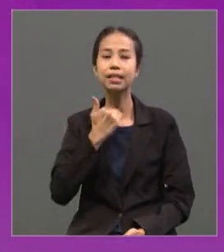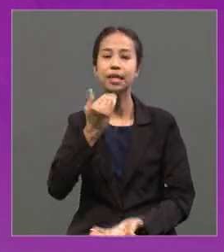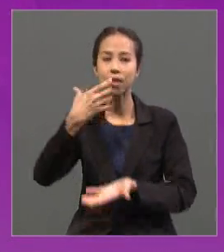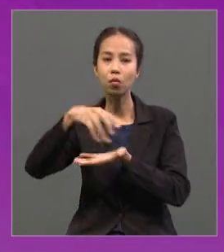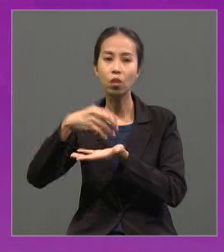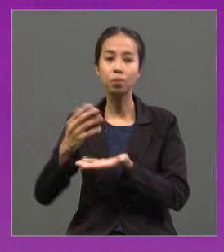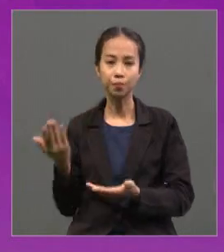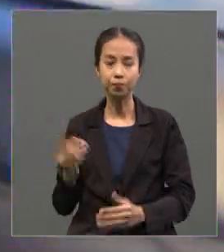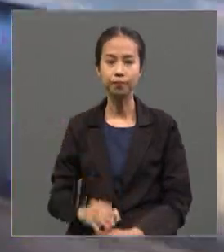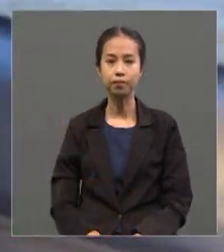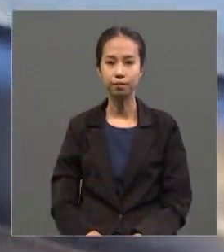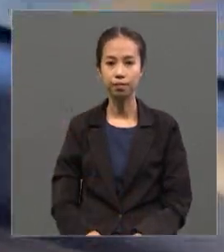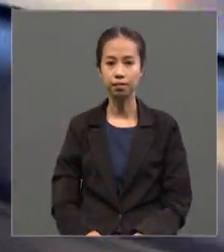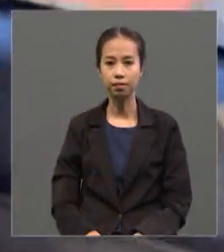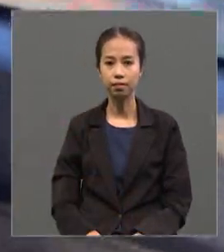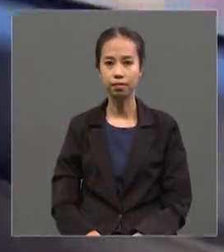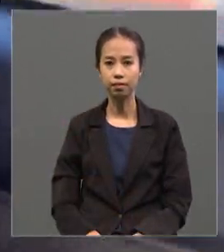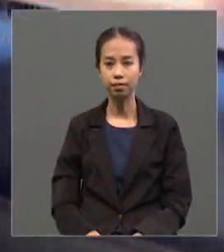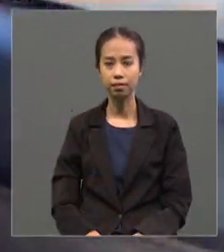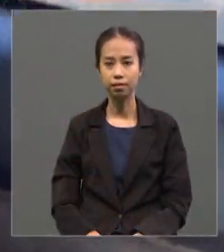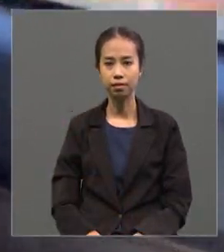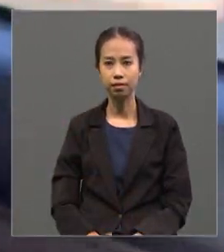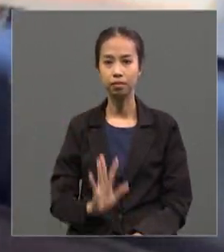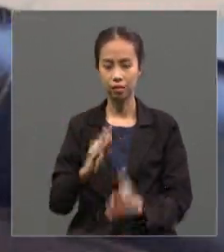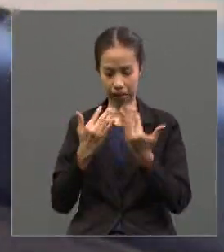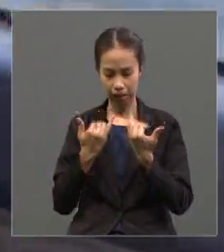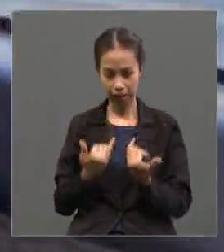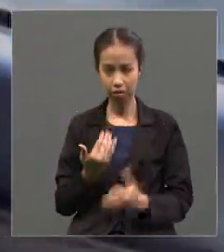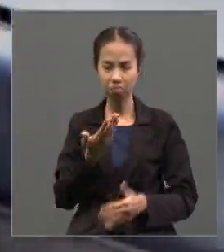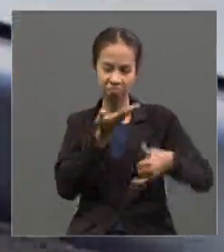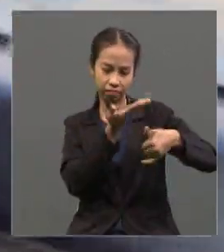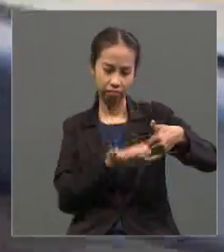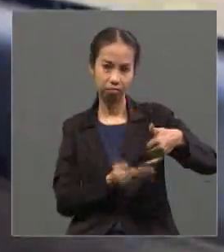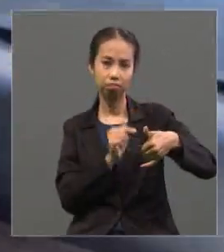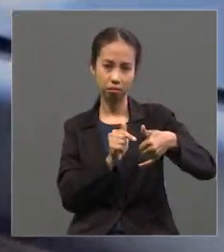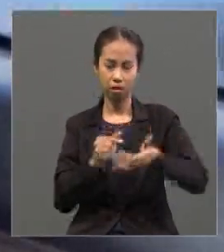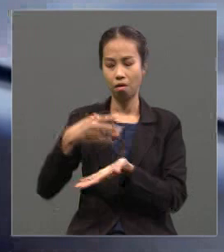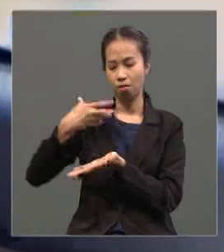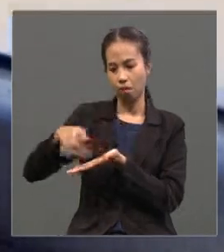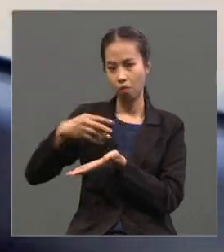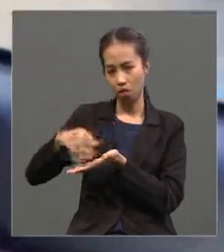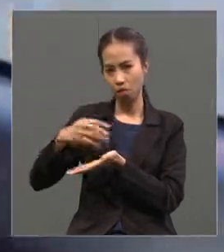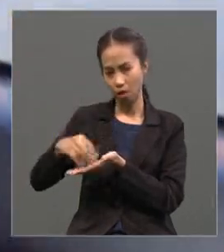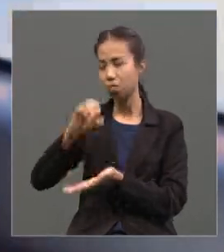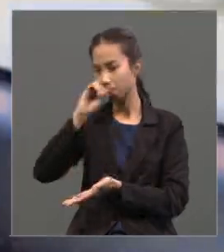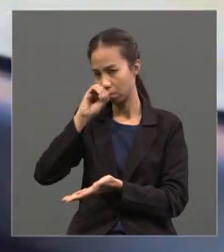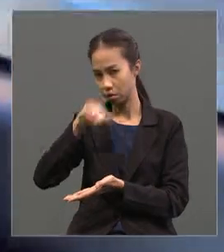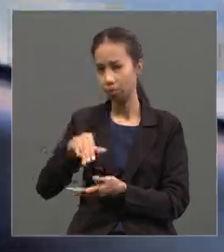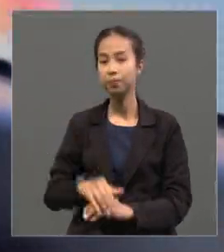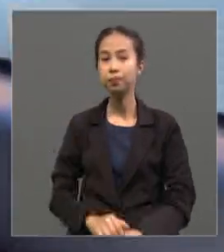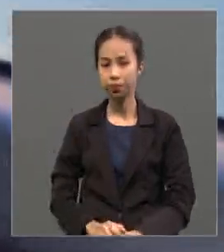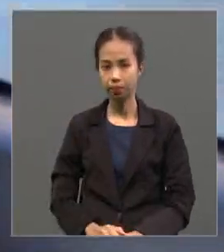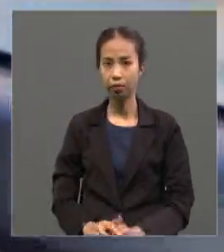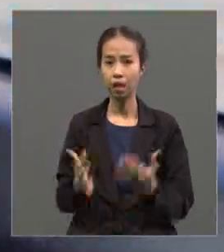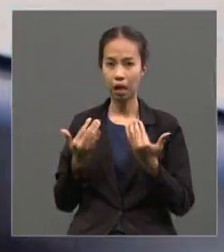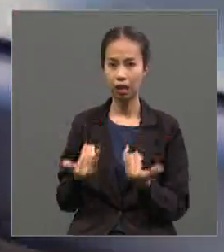ครับ คลิปนี้จะเป็นการให้ข้อมูลของน้องโดยเต็มใจนะคะและขอให้ครั้